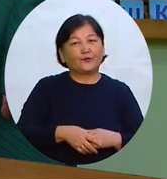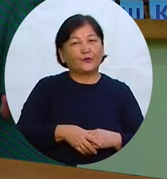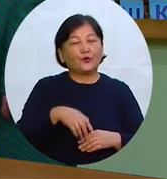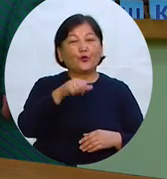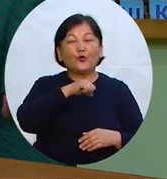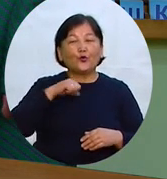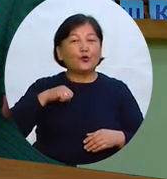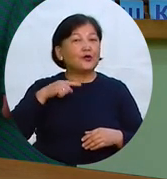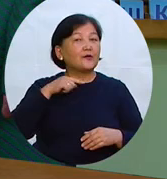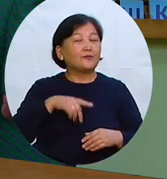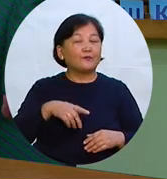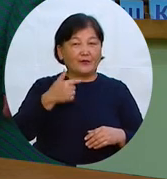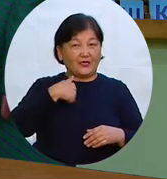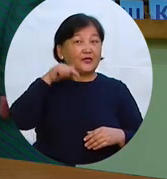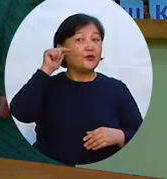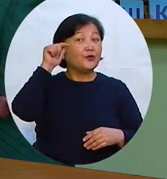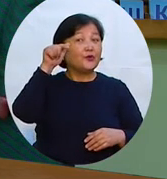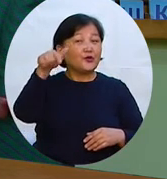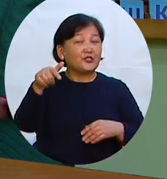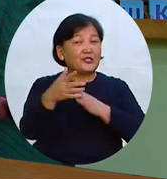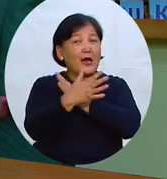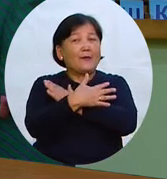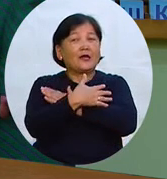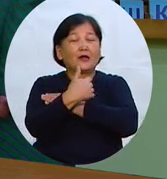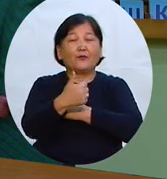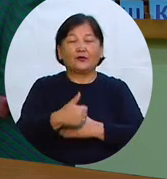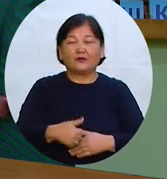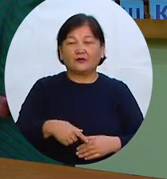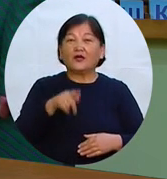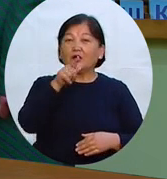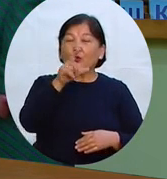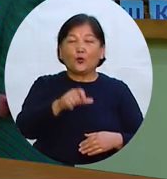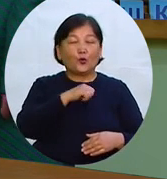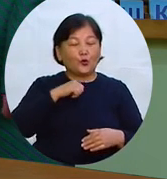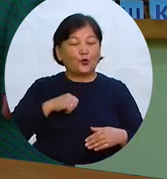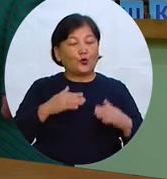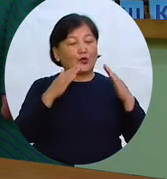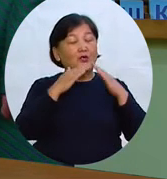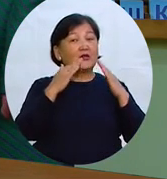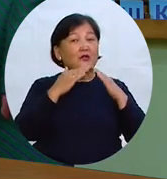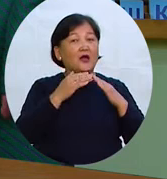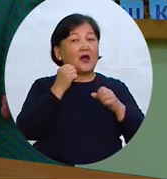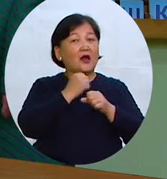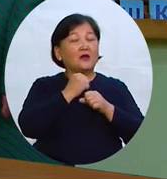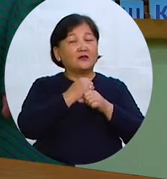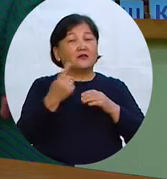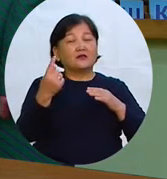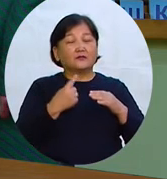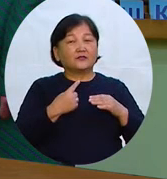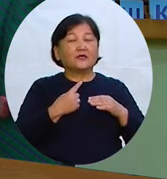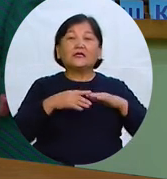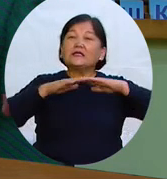юмсэх эзэн хүний сэтгэл юм. Энэ эзэн хүн гэртээ сайхан альжаал тайлаад амраад байж байгаа шиг тэр талдаан